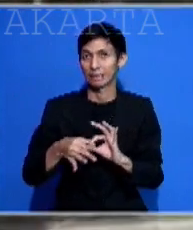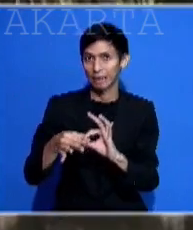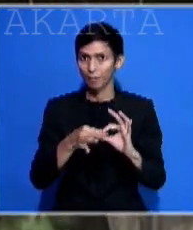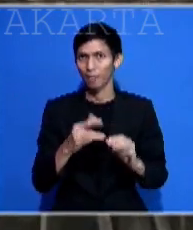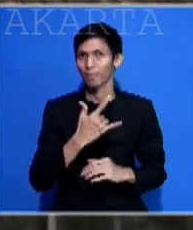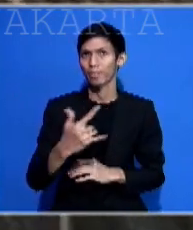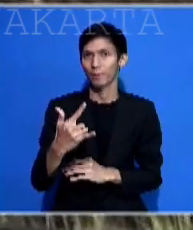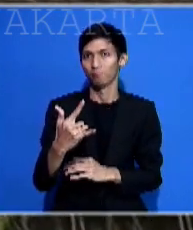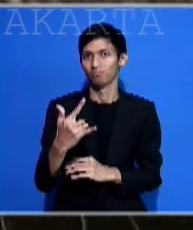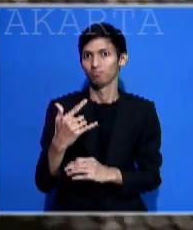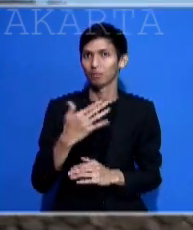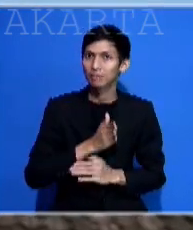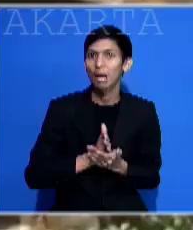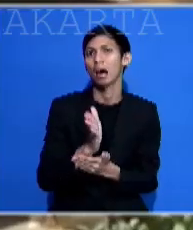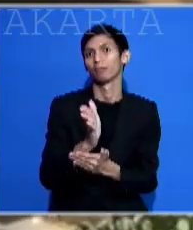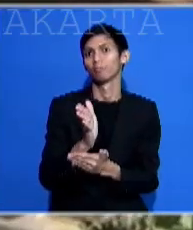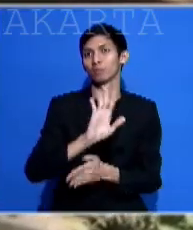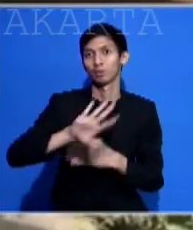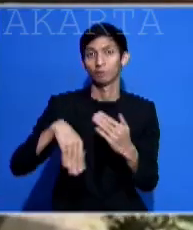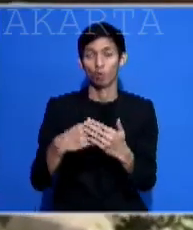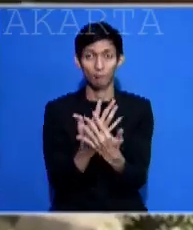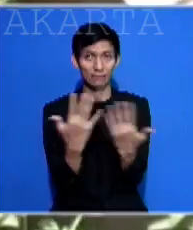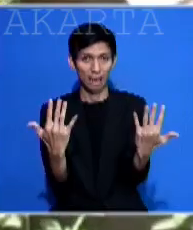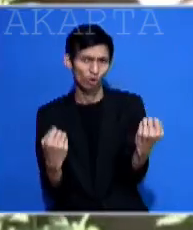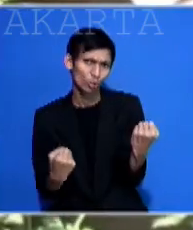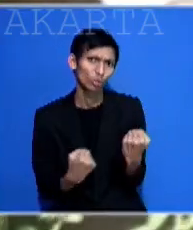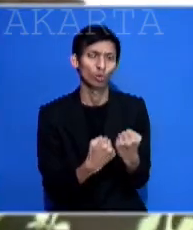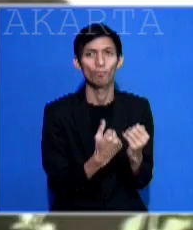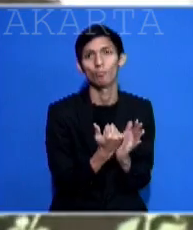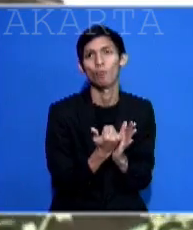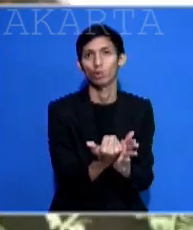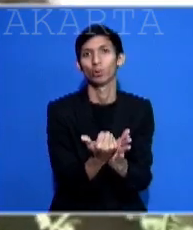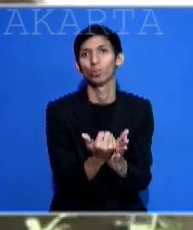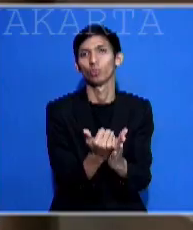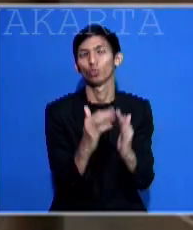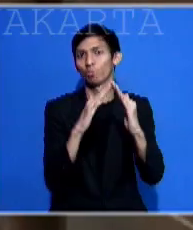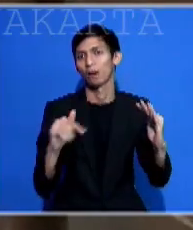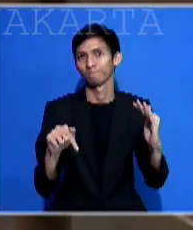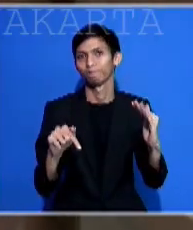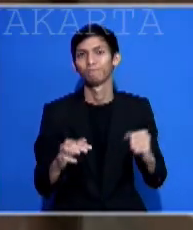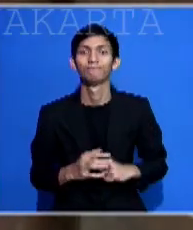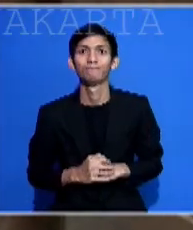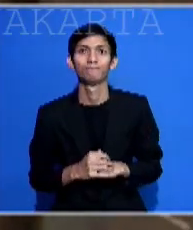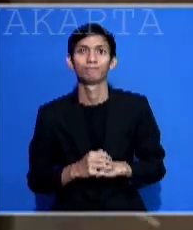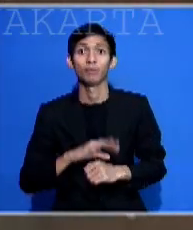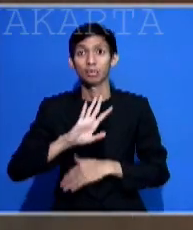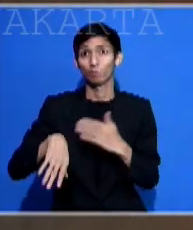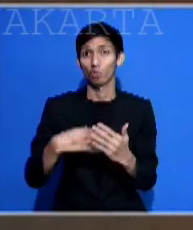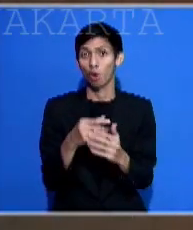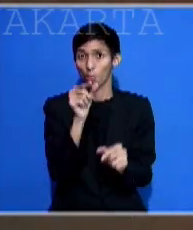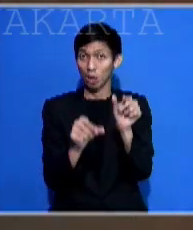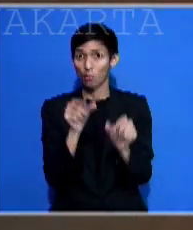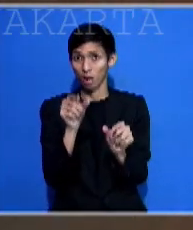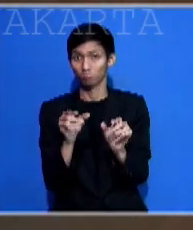dengan baik Dan disambut antusias seluruh warga sehingga sangat membantu warga yang sedang tertimpa musibah semalam sudah langsung sudahft